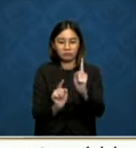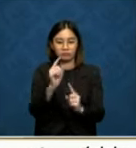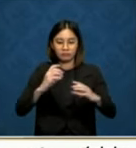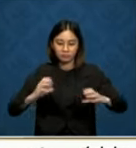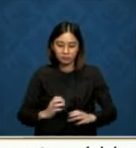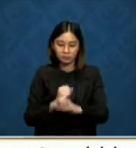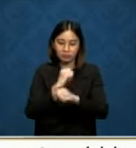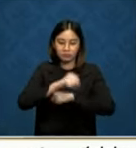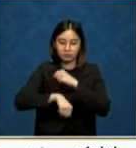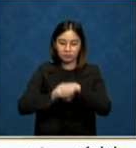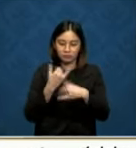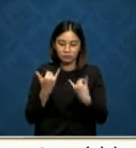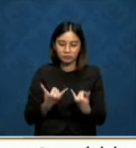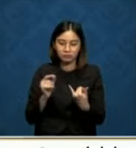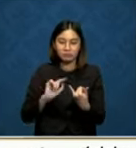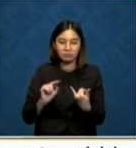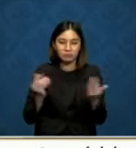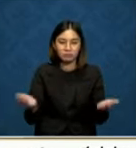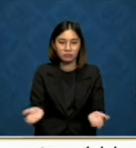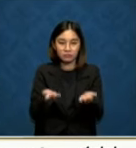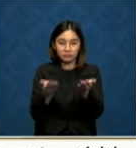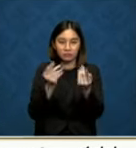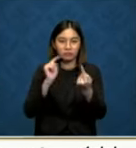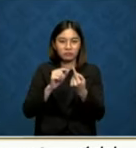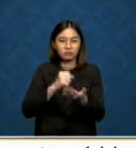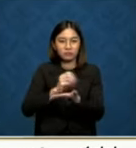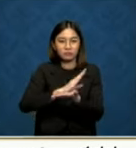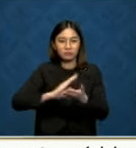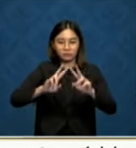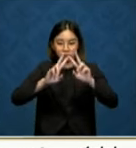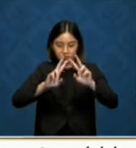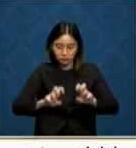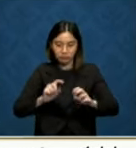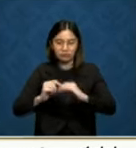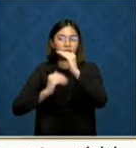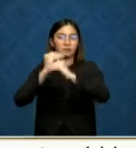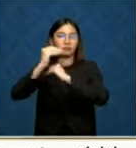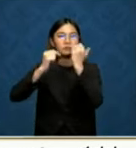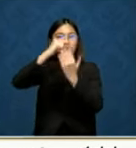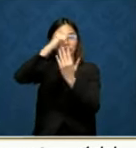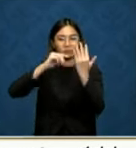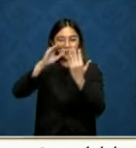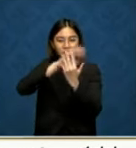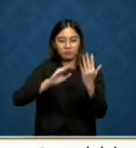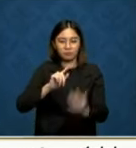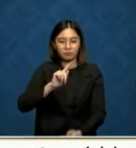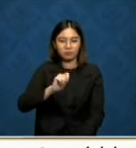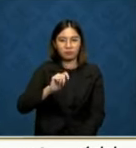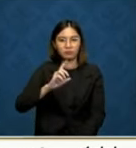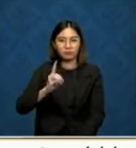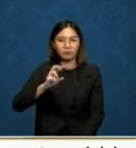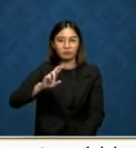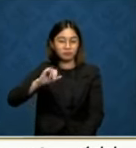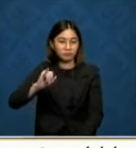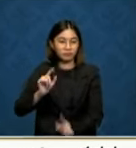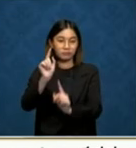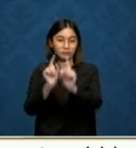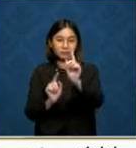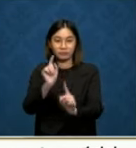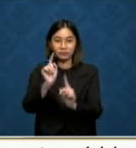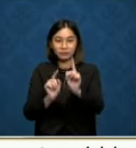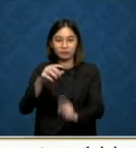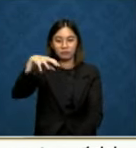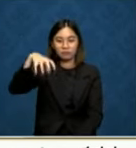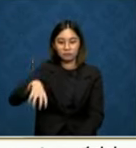ซึปีนี้เราได้รับการสับสนุนจากสถาบัวิจัยเพื่อการพนาประเทศไทยหรอ TDIทำการประเมินสภา